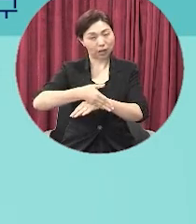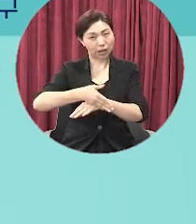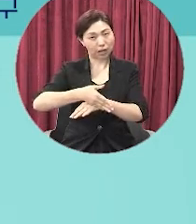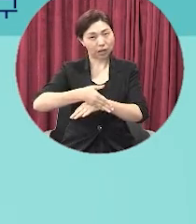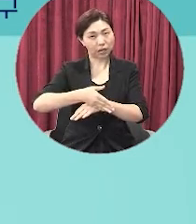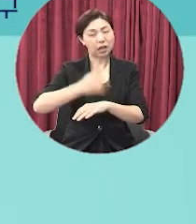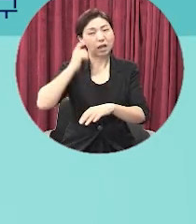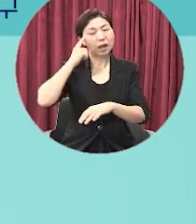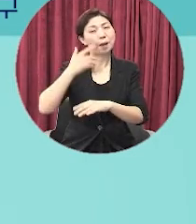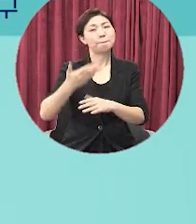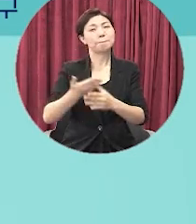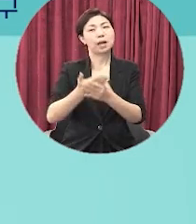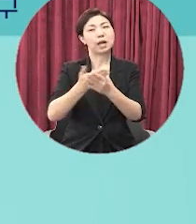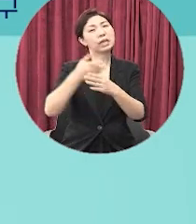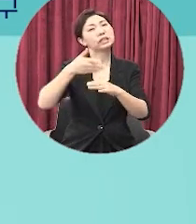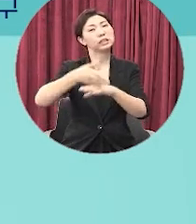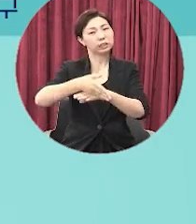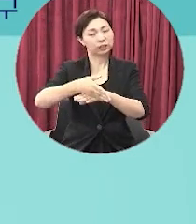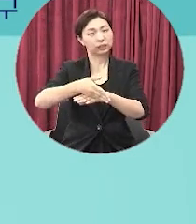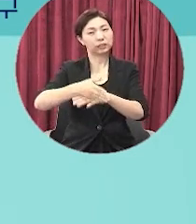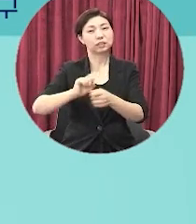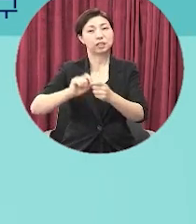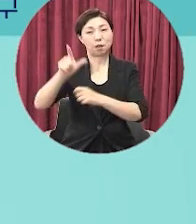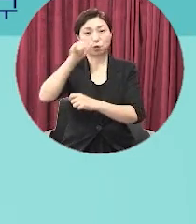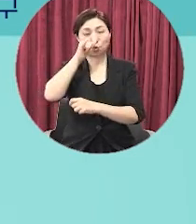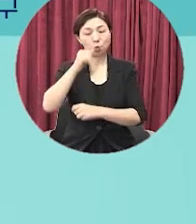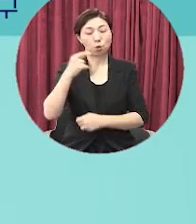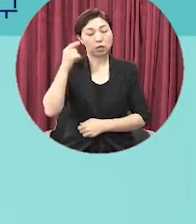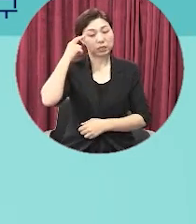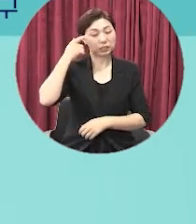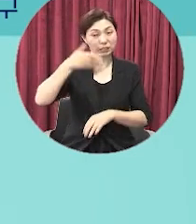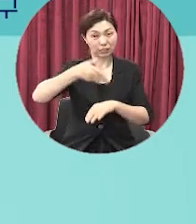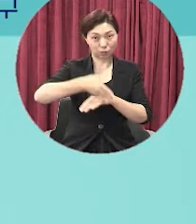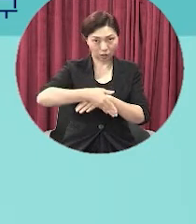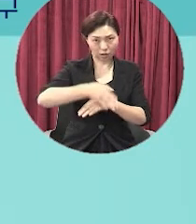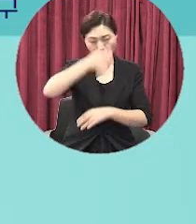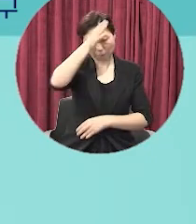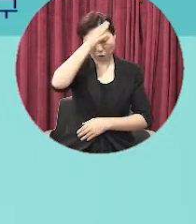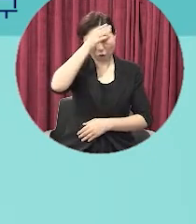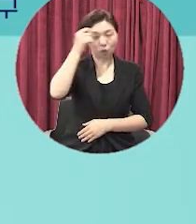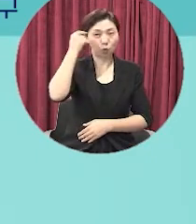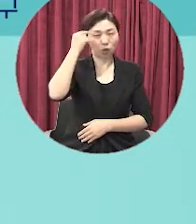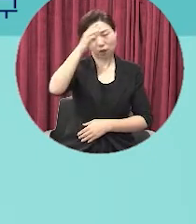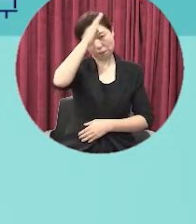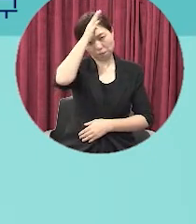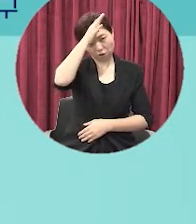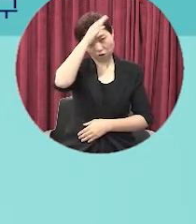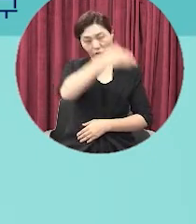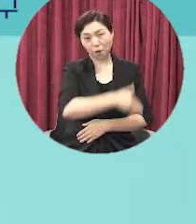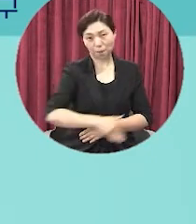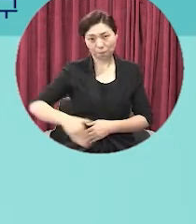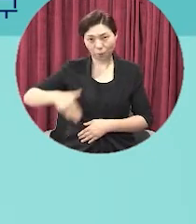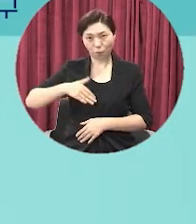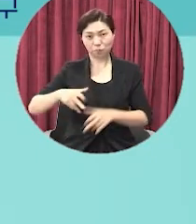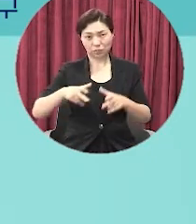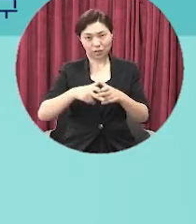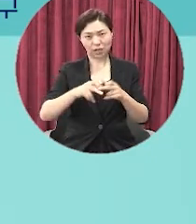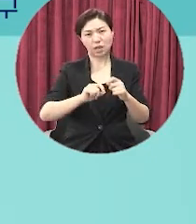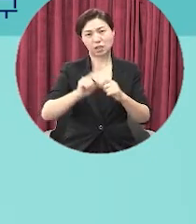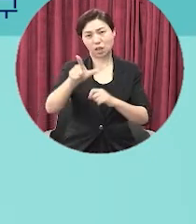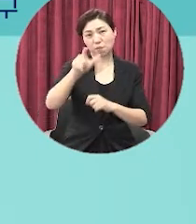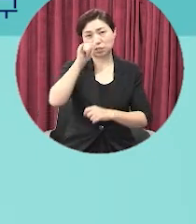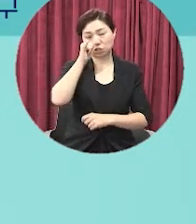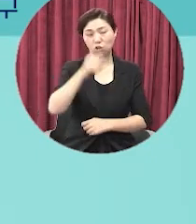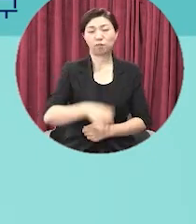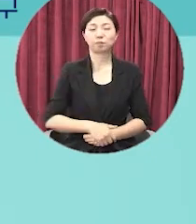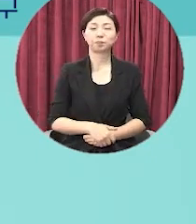이 대부분을 차지하고 있었고 지체 뇌병변 어 이렇게 발 비율을 차지하고 있는 것을 확인할 수 있었습니다